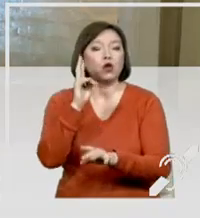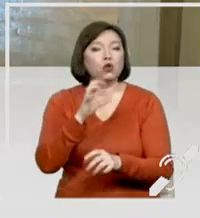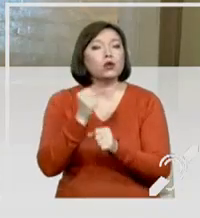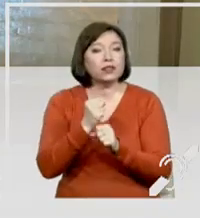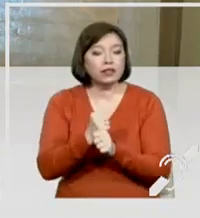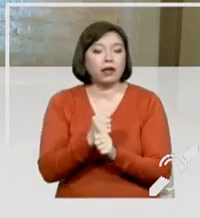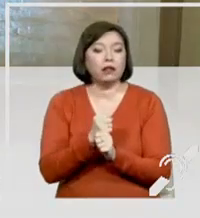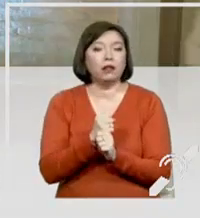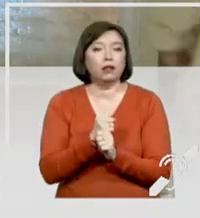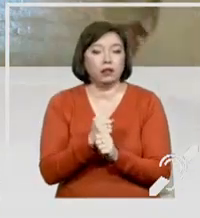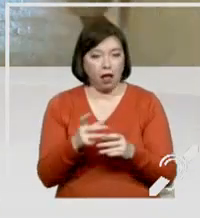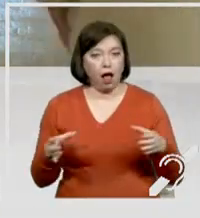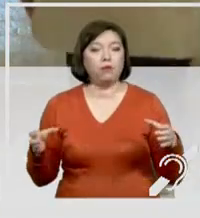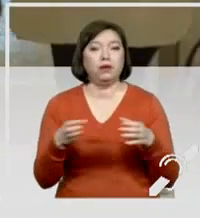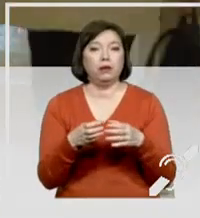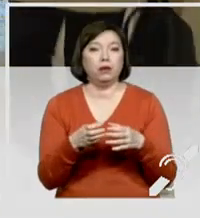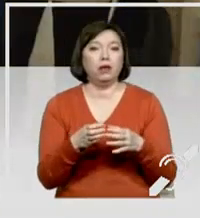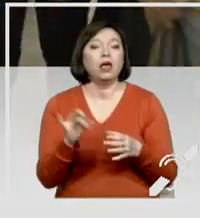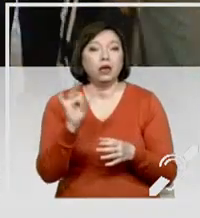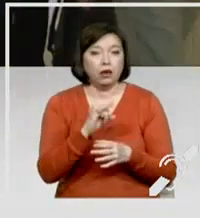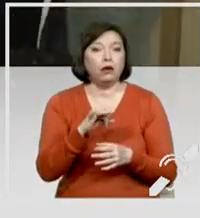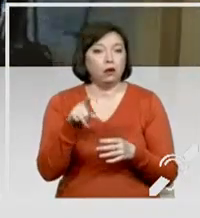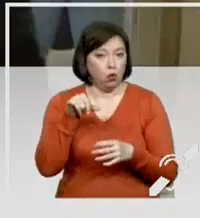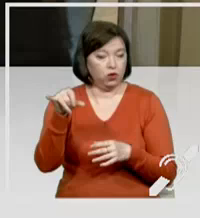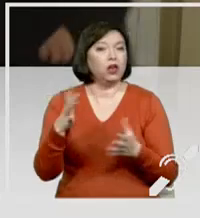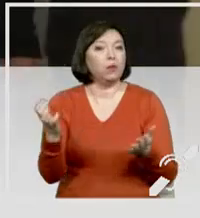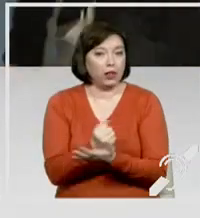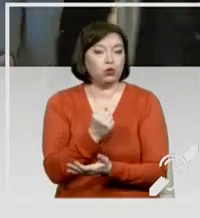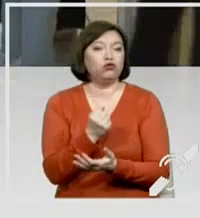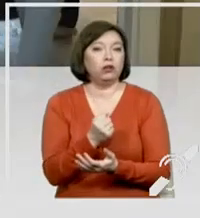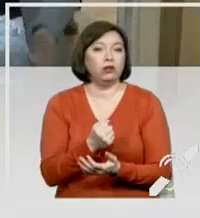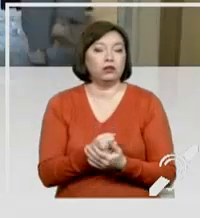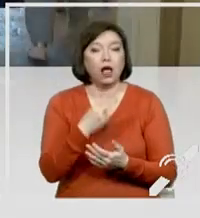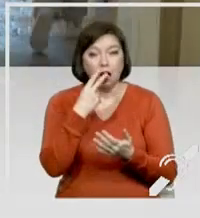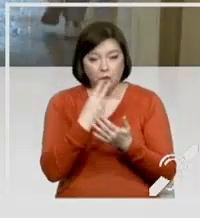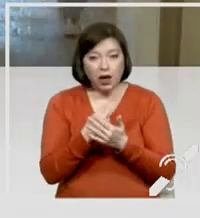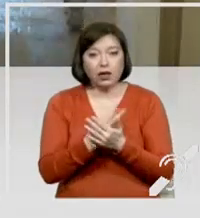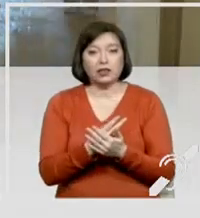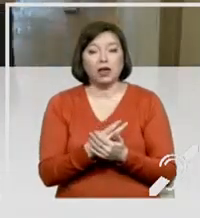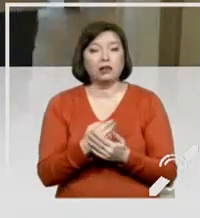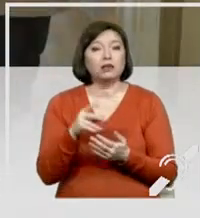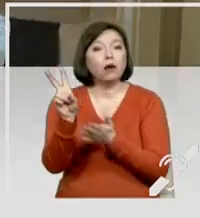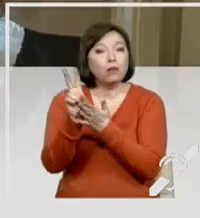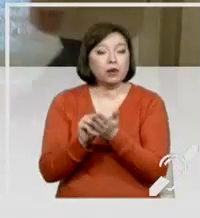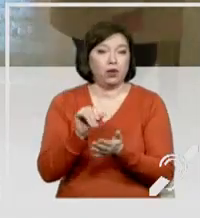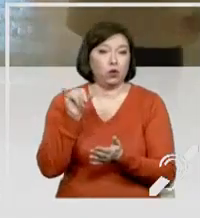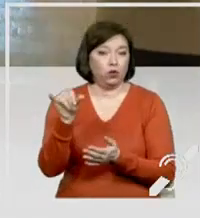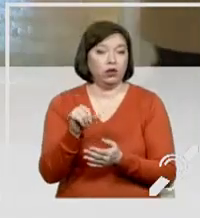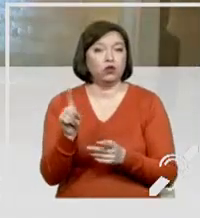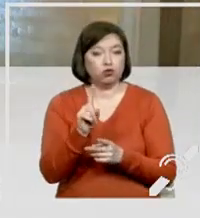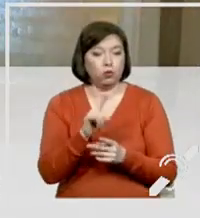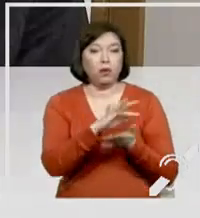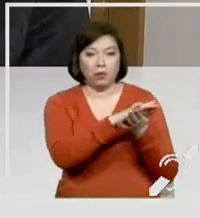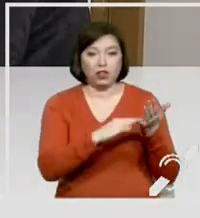au făcut unirea și au reușit să ne arate prin aceasta modelul lor de a sluji